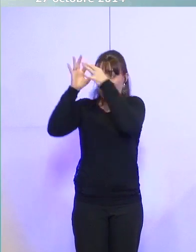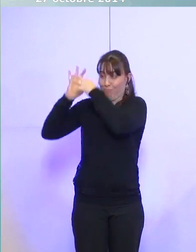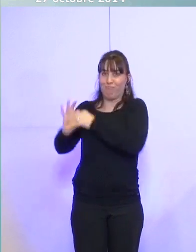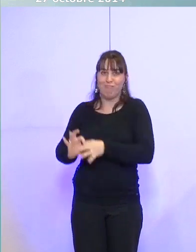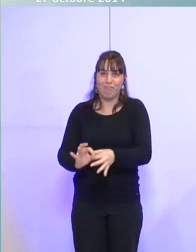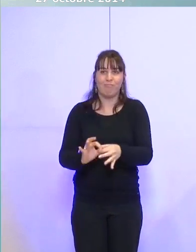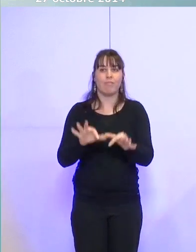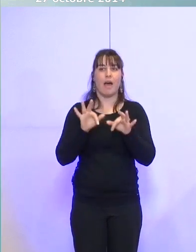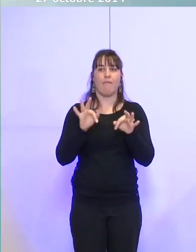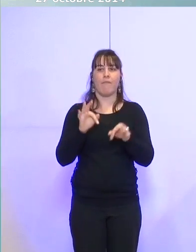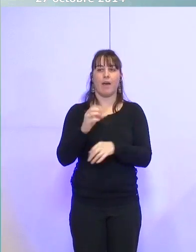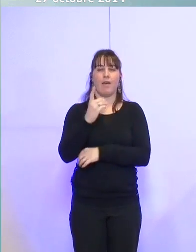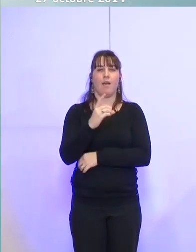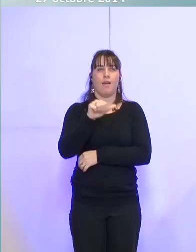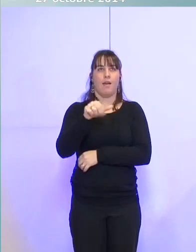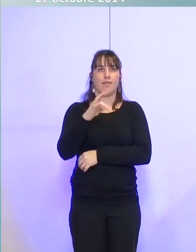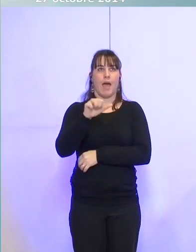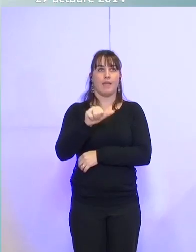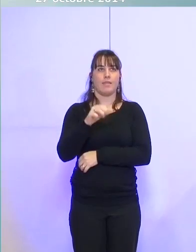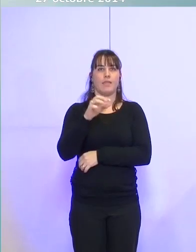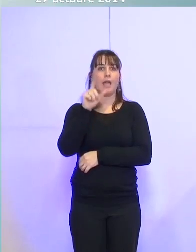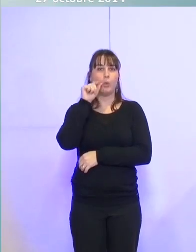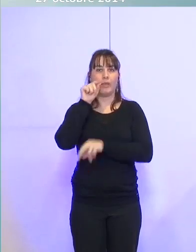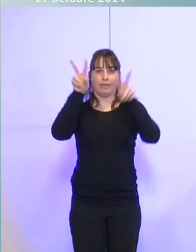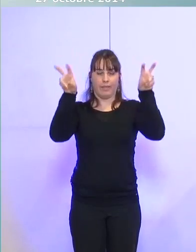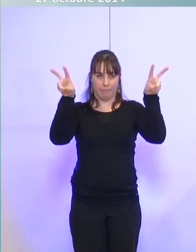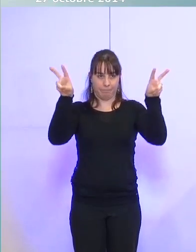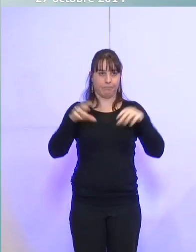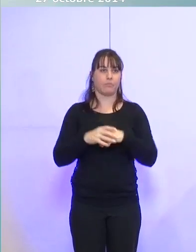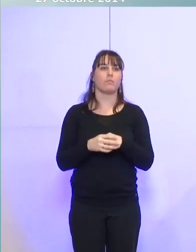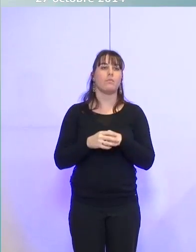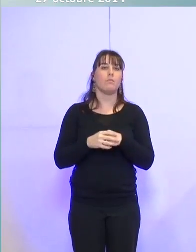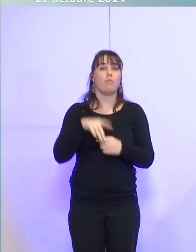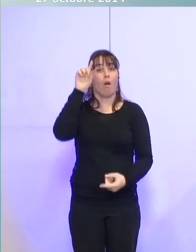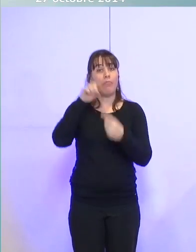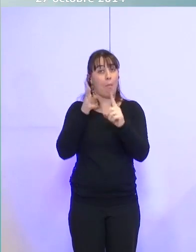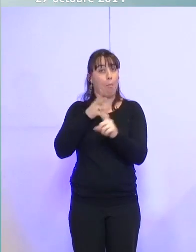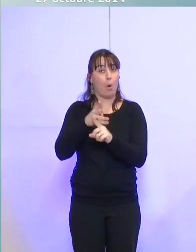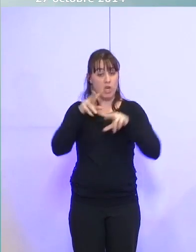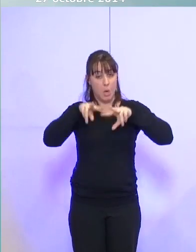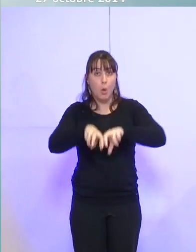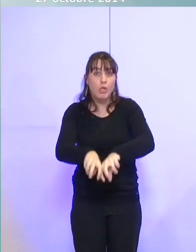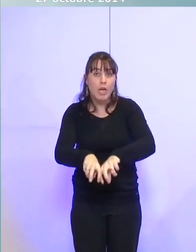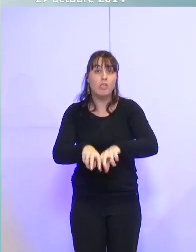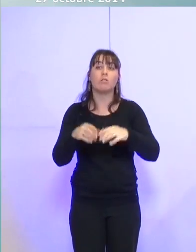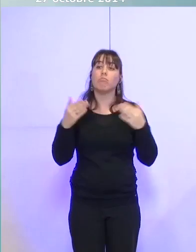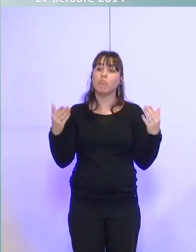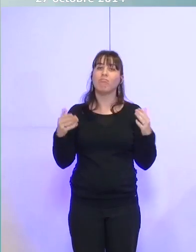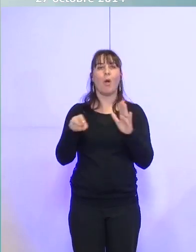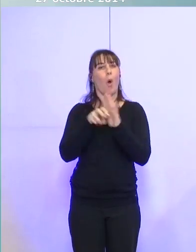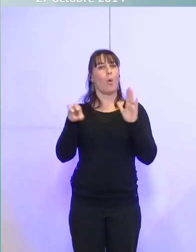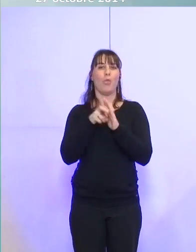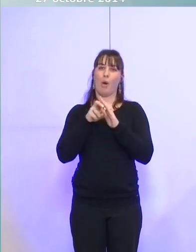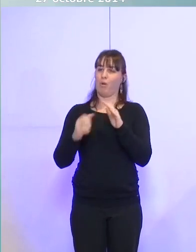projet DataTweet, dont il est question par cette délibération, est un projet de recherche, donc à l'origine duquel n'est pas la ville de